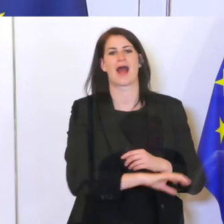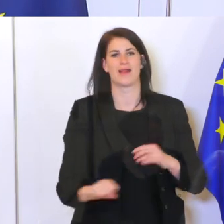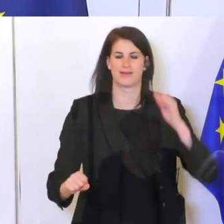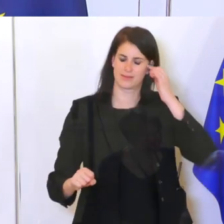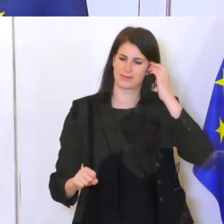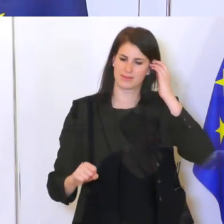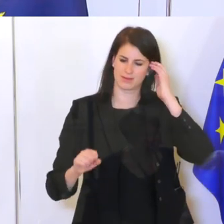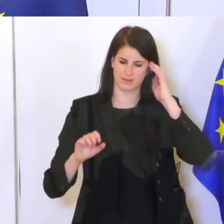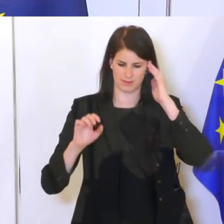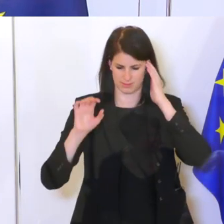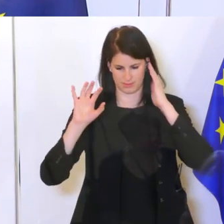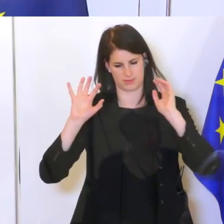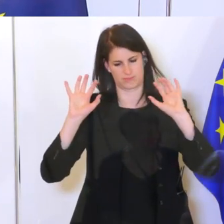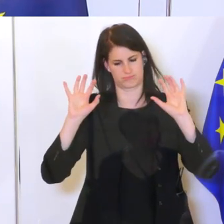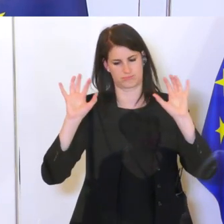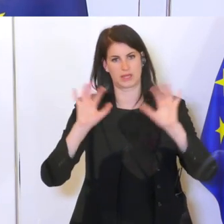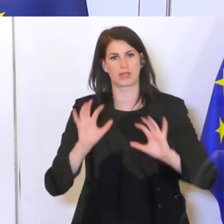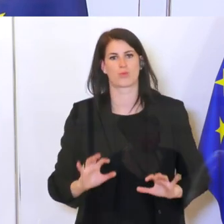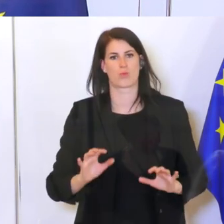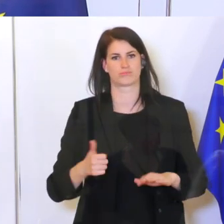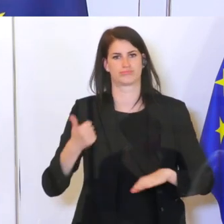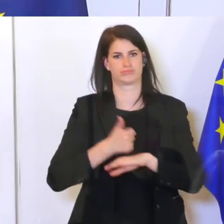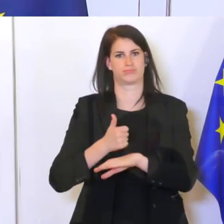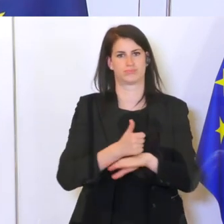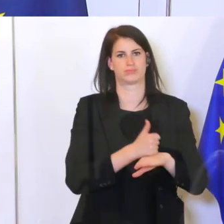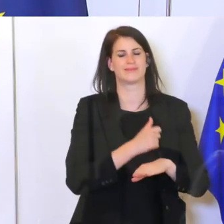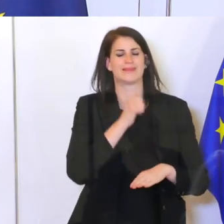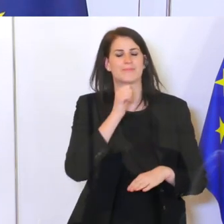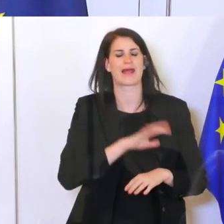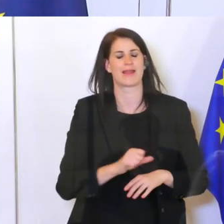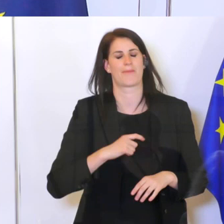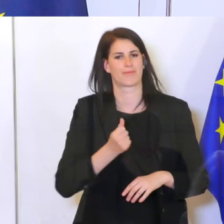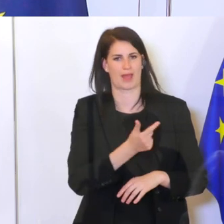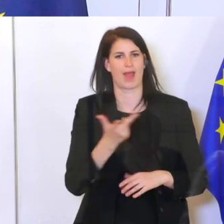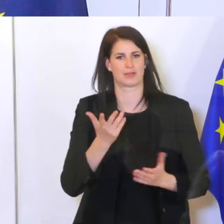Kinobetreiber auch vorab über diesen ersten Öffnungsschritt informiert.